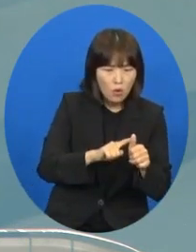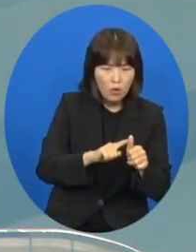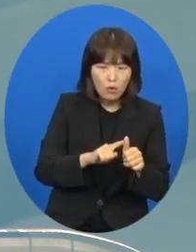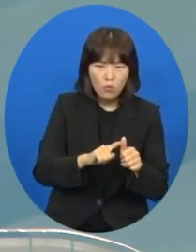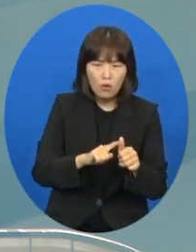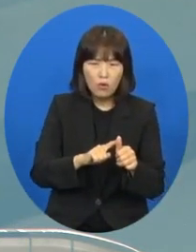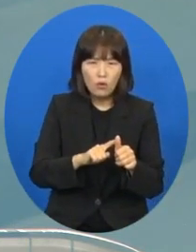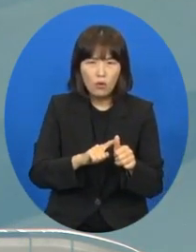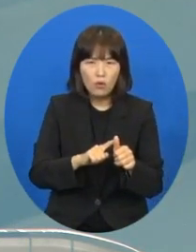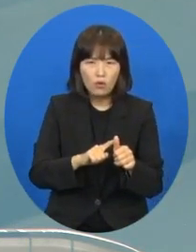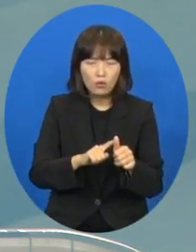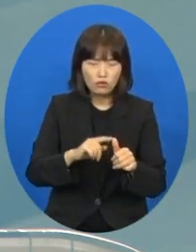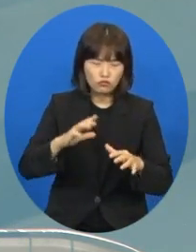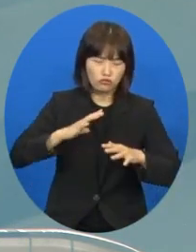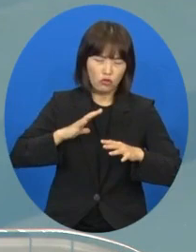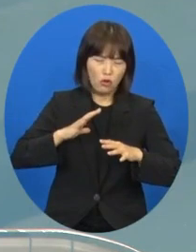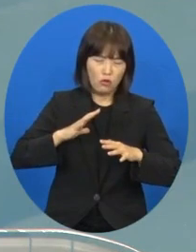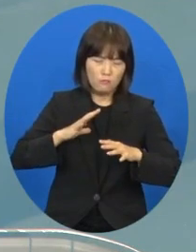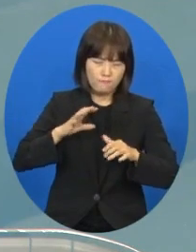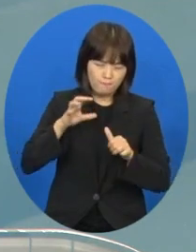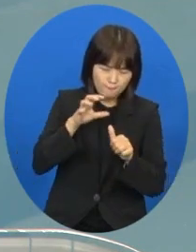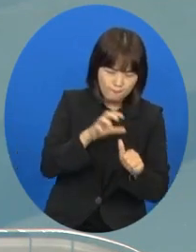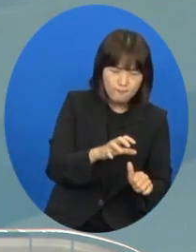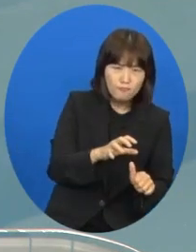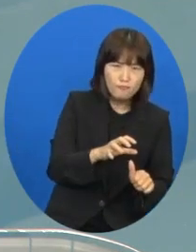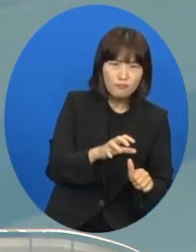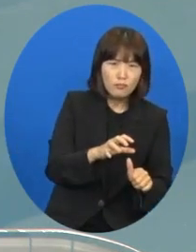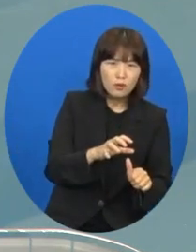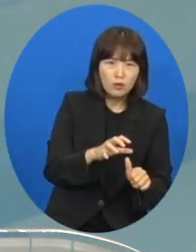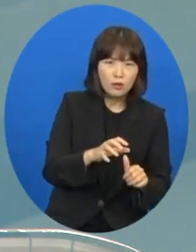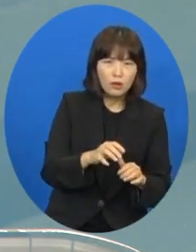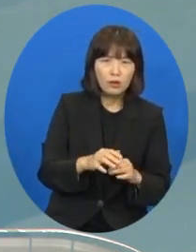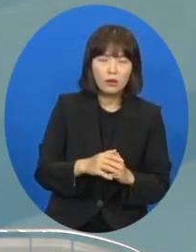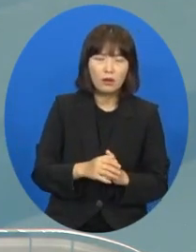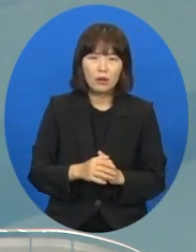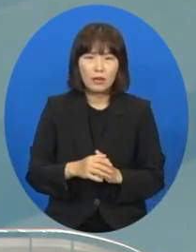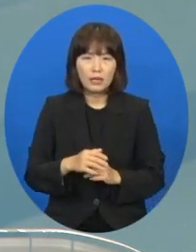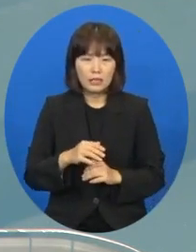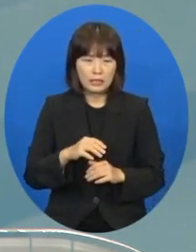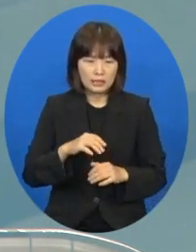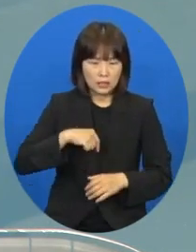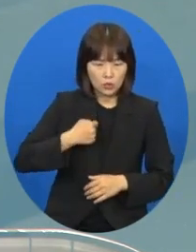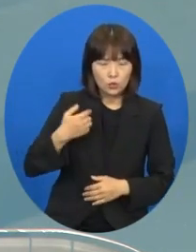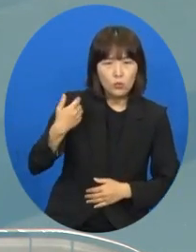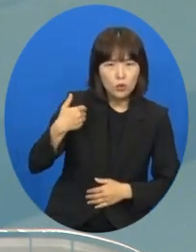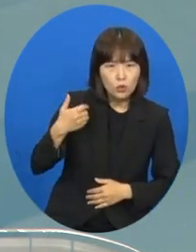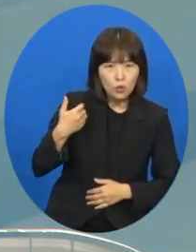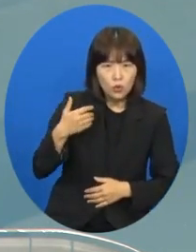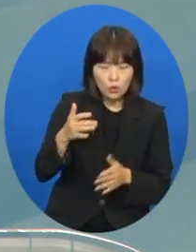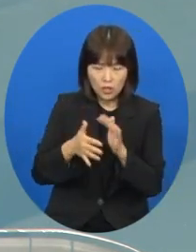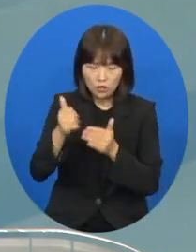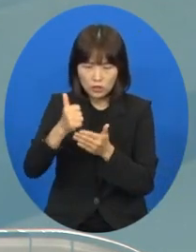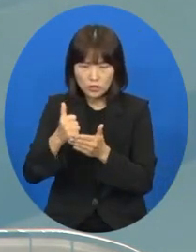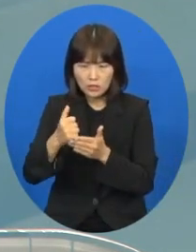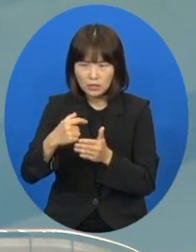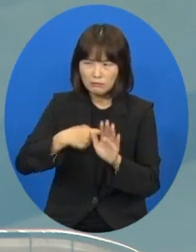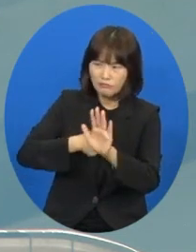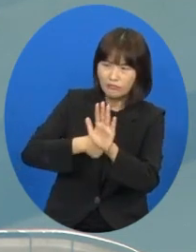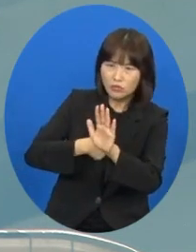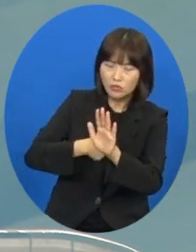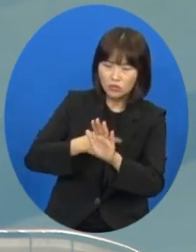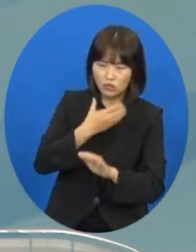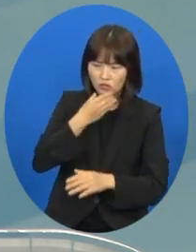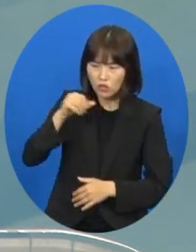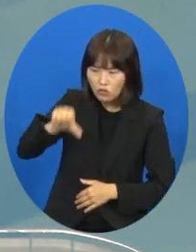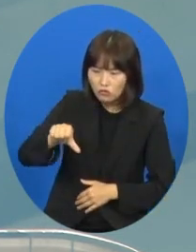만큼 두려움에 사로잡혀서 얼결에 예수님을 부인하고 저주까지 해놓고 그리고는 자기